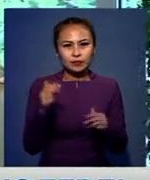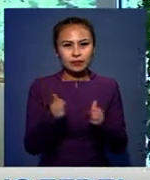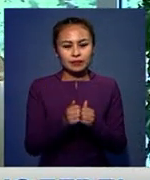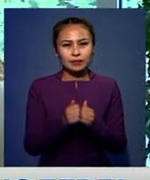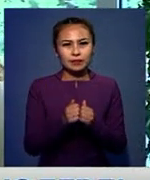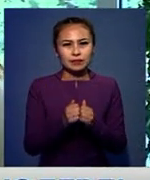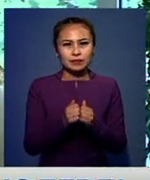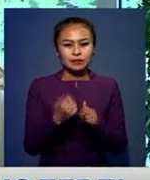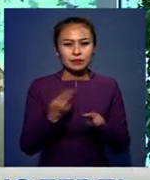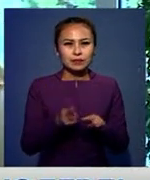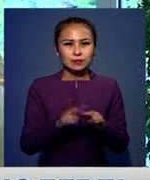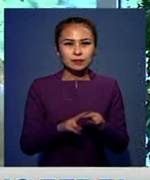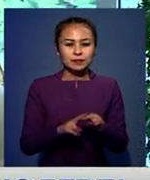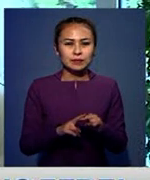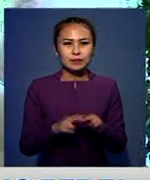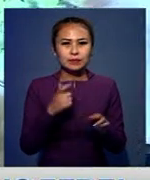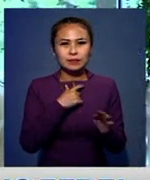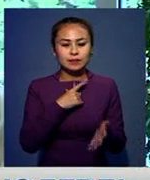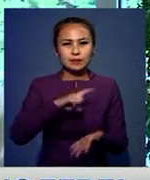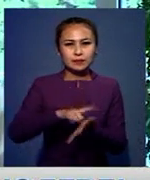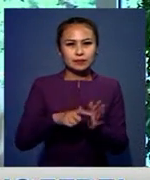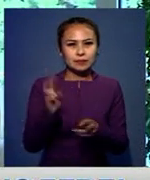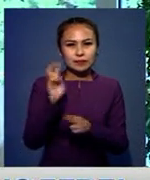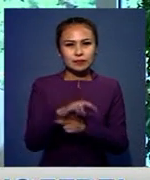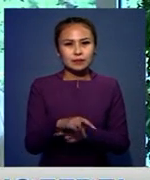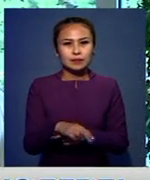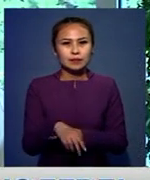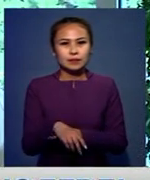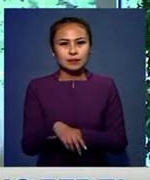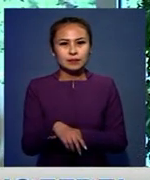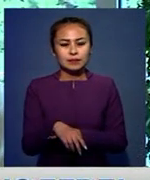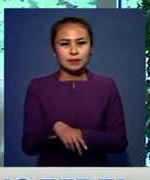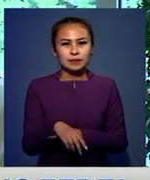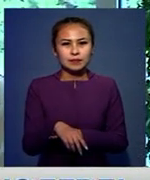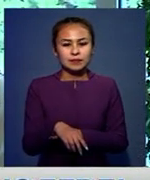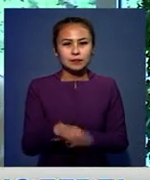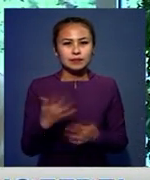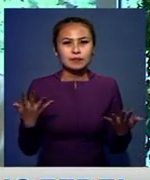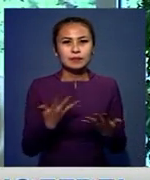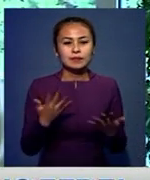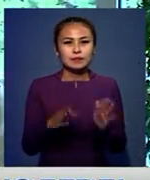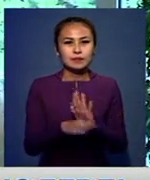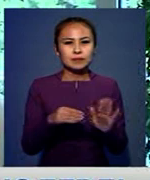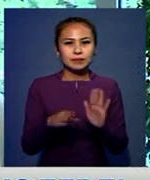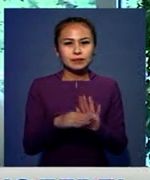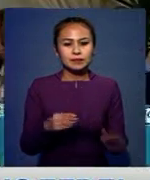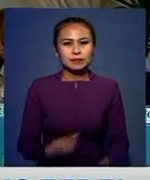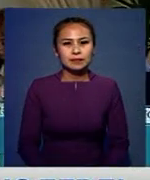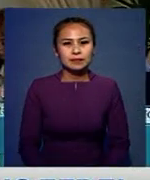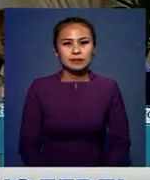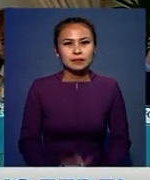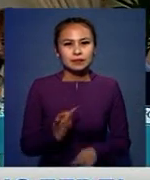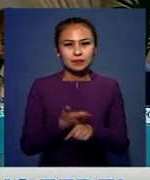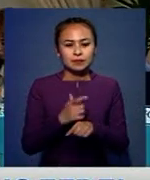отырмай, шетелдегі сайлау учаскесінде дауыс беру үшін келдіңіз. Сіз үшін сайлау дегеніміз не? Өте